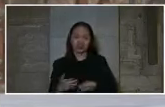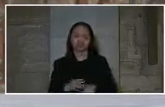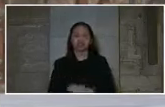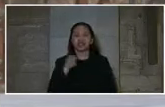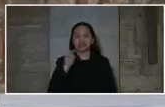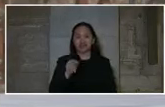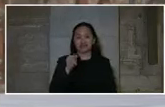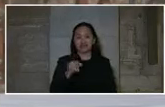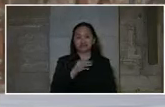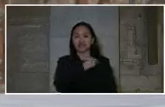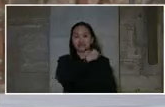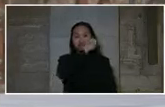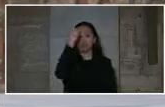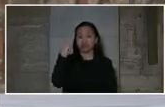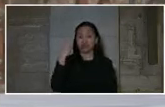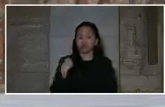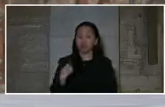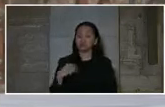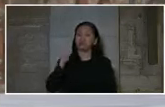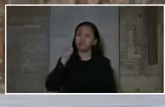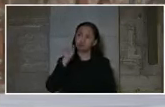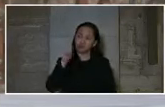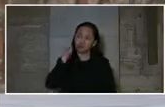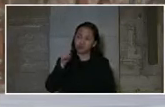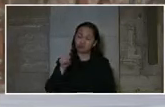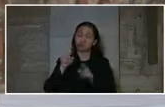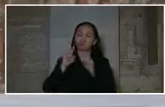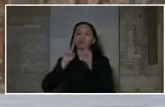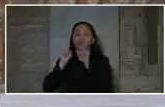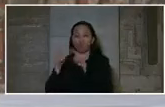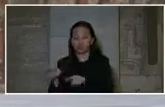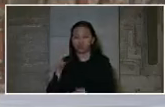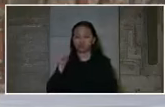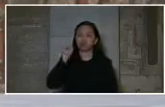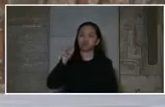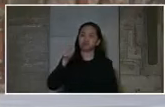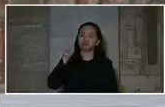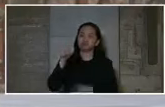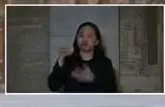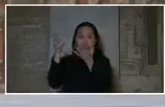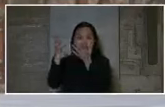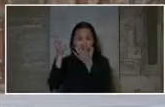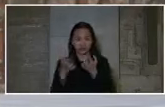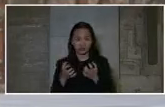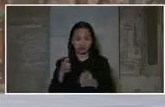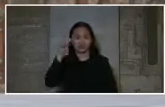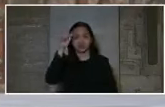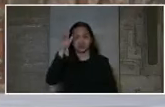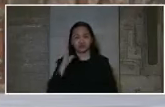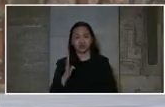kinakailangan pa rin umoo ni Maria sa kalooban ng Panginoon.